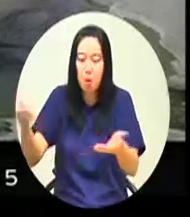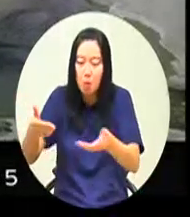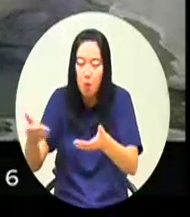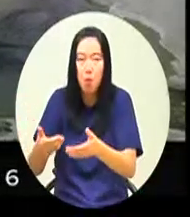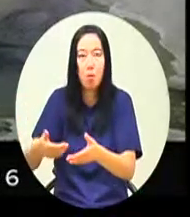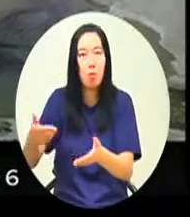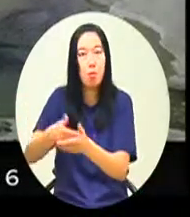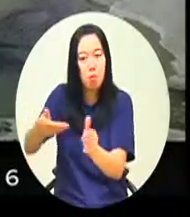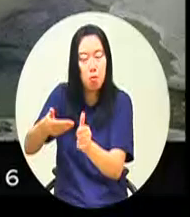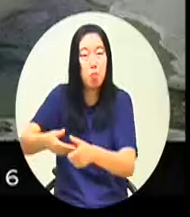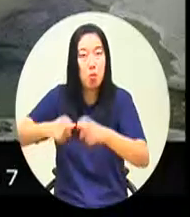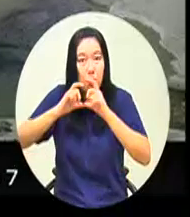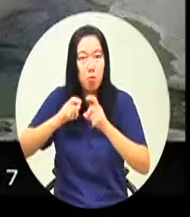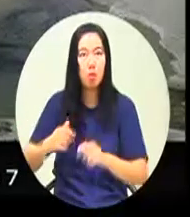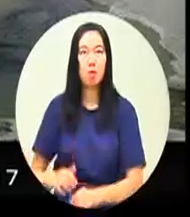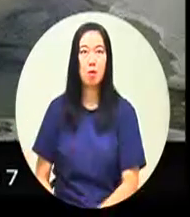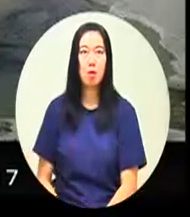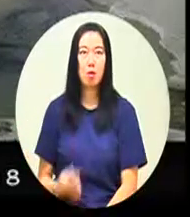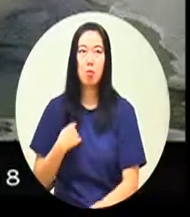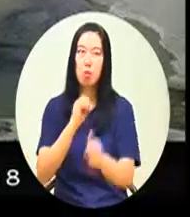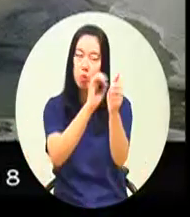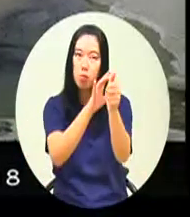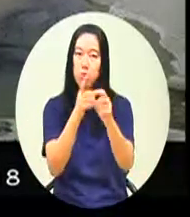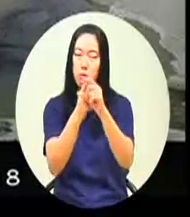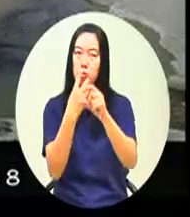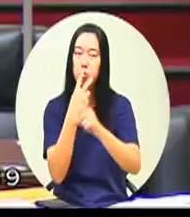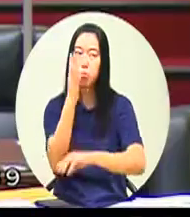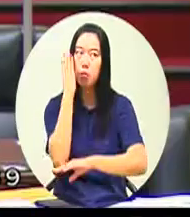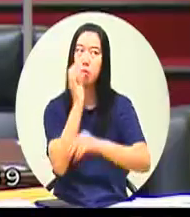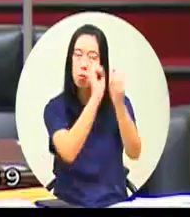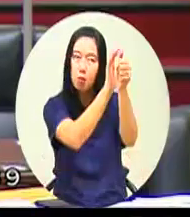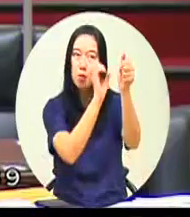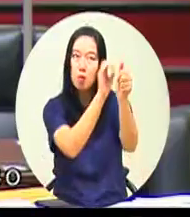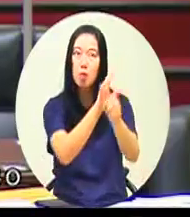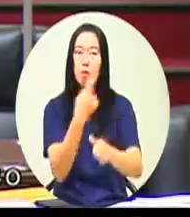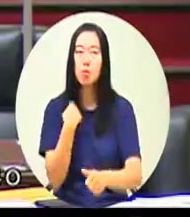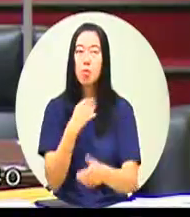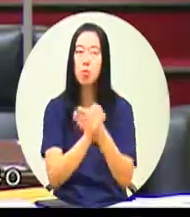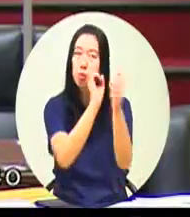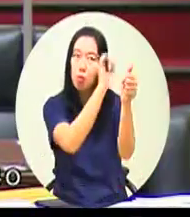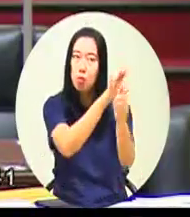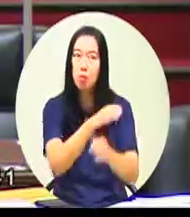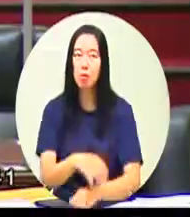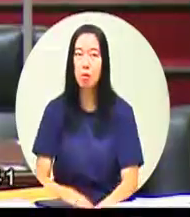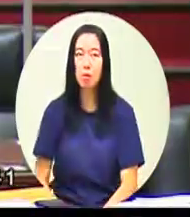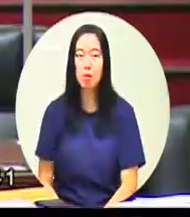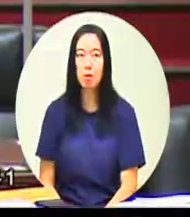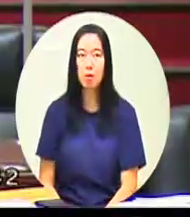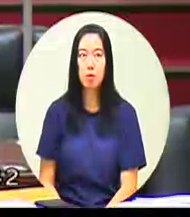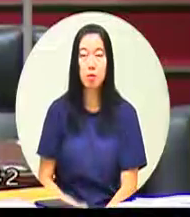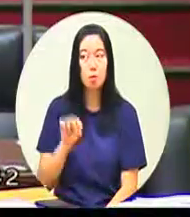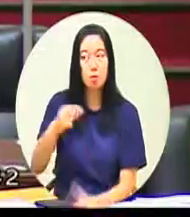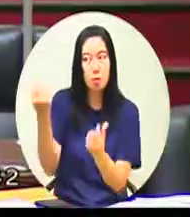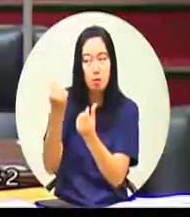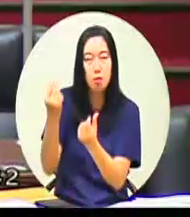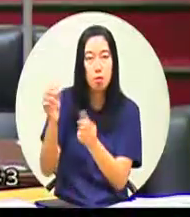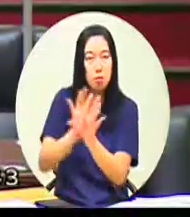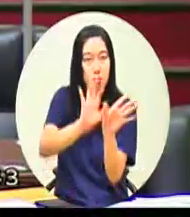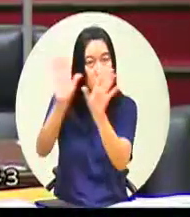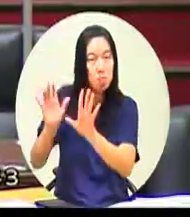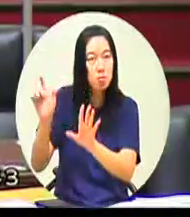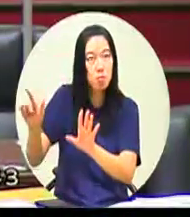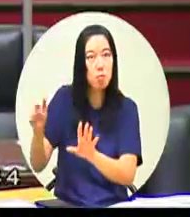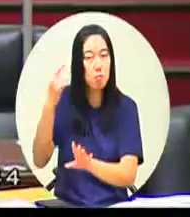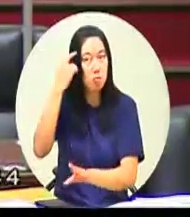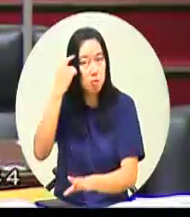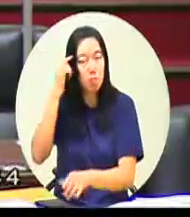报告了，我们是不是向中央主动向中央要求，像类似这样的情况，是这目前的办